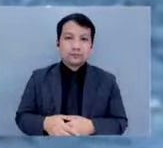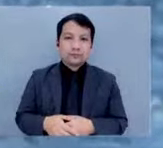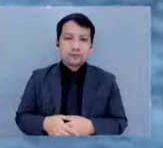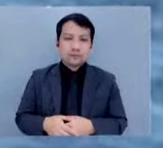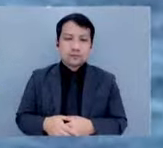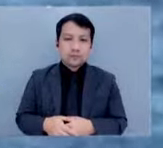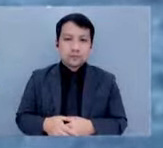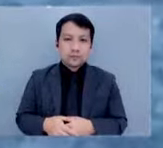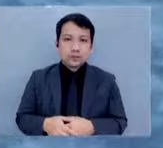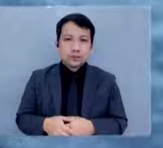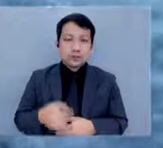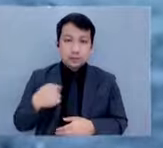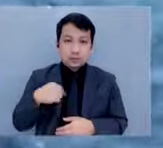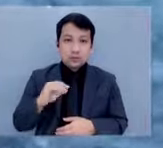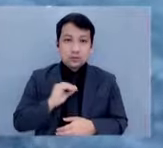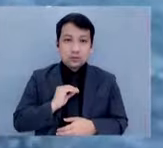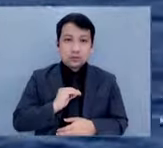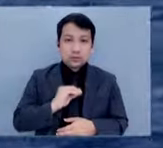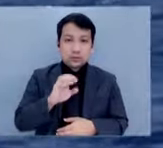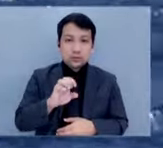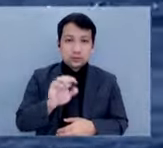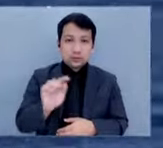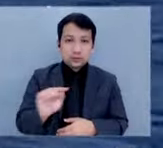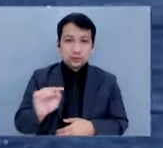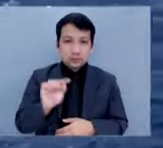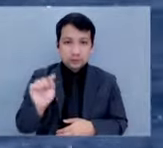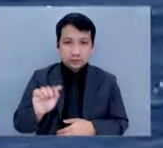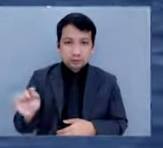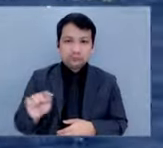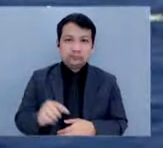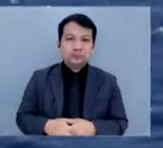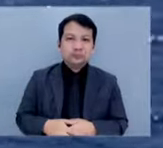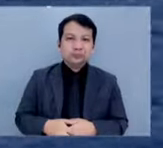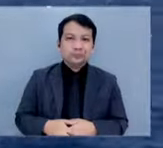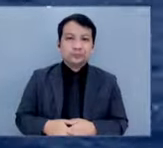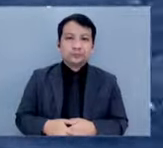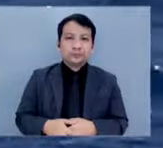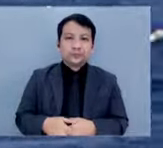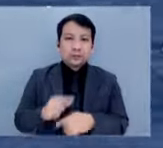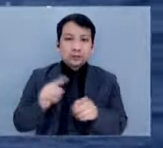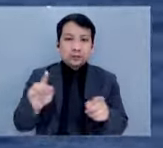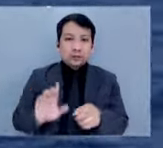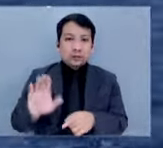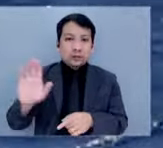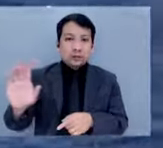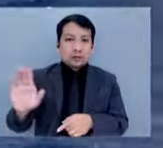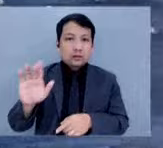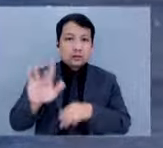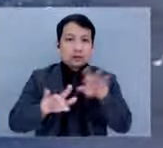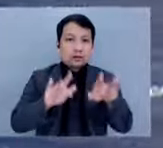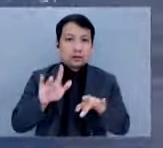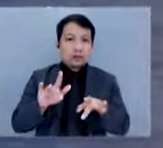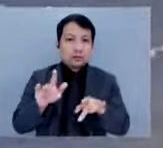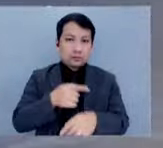Pasok yan sa ating exclusive economic zone. Pero pati sila, hinaras ng mga barko ng China.